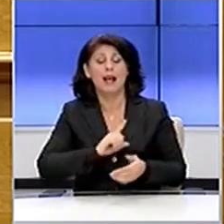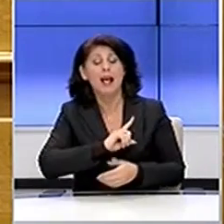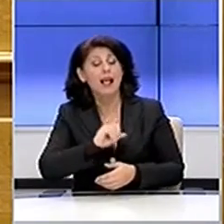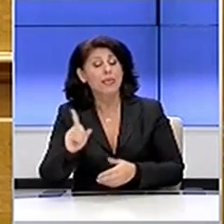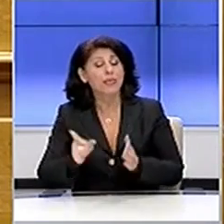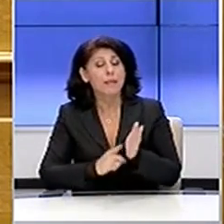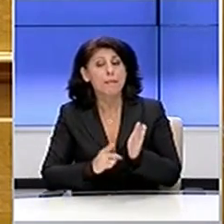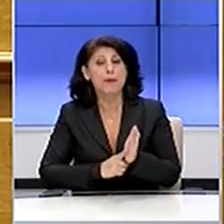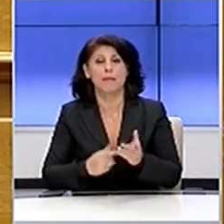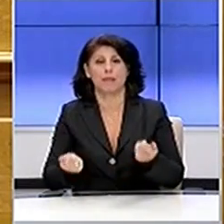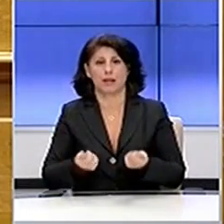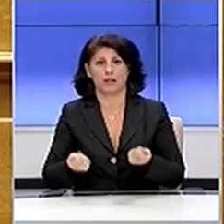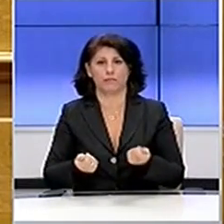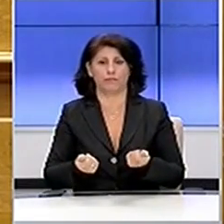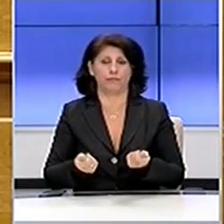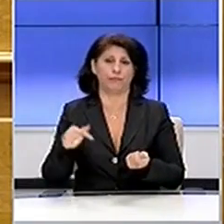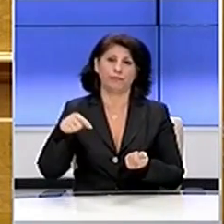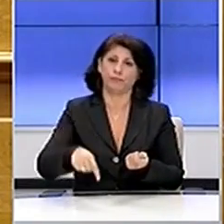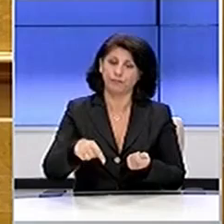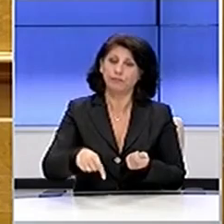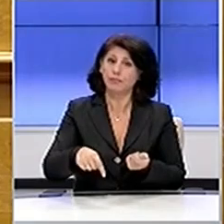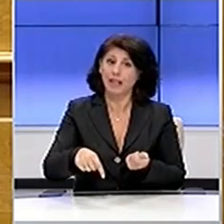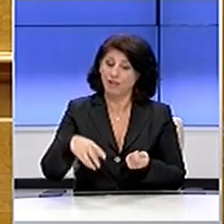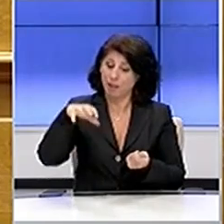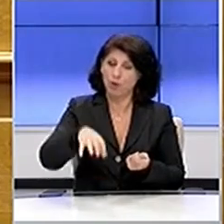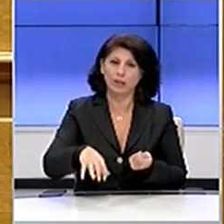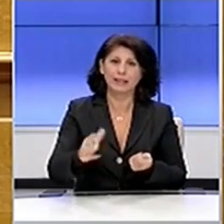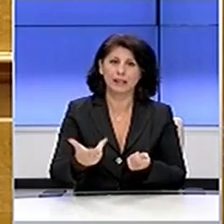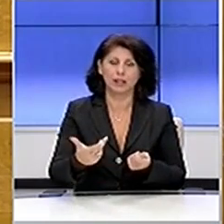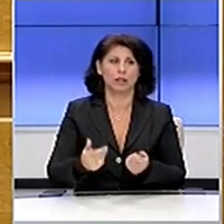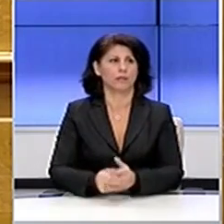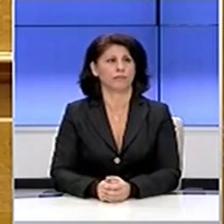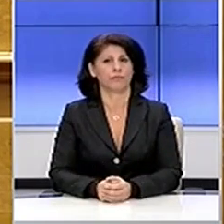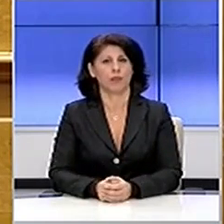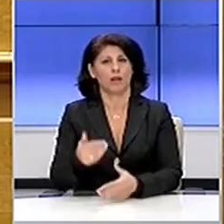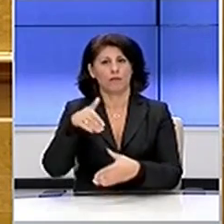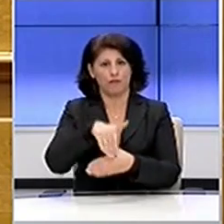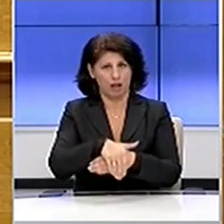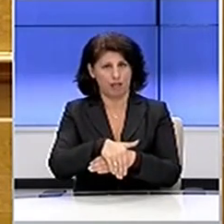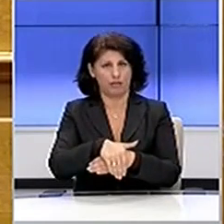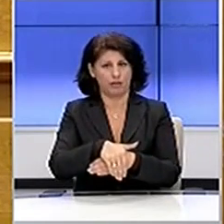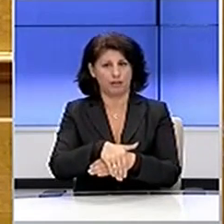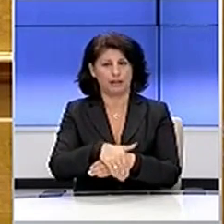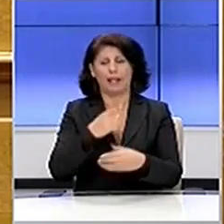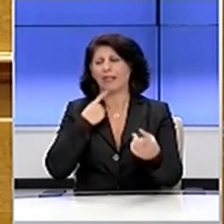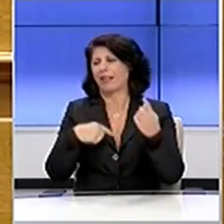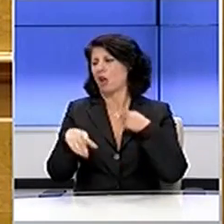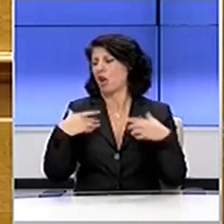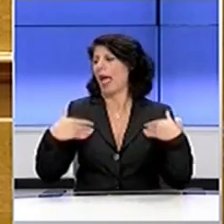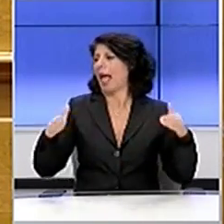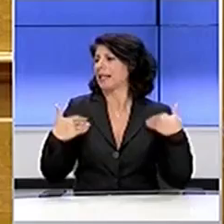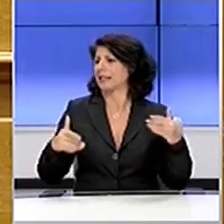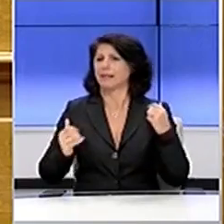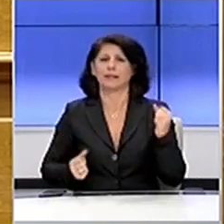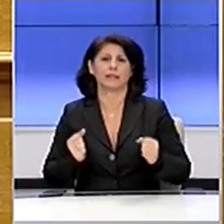γίνεται, δεν πρέπει να γίνεται σε αυτήν την συγκυρία, είναι να μετακινούμαστε το βράδυ με τη δίθεν δικαιολογία της άσκησης